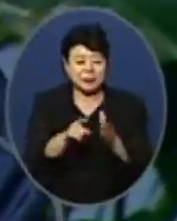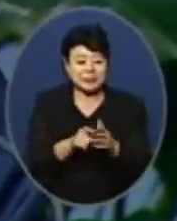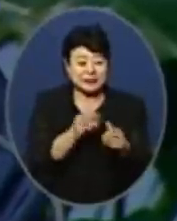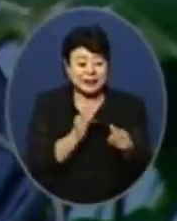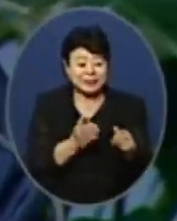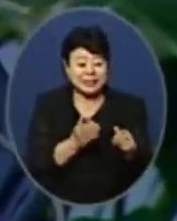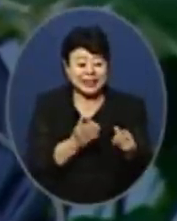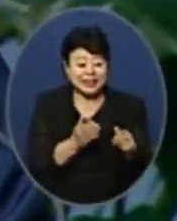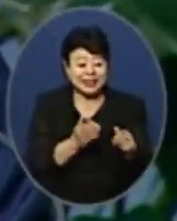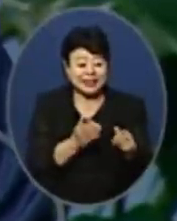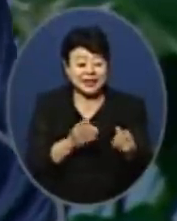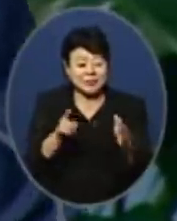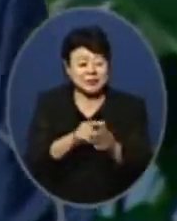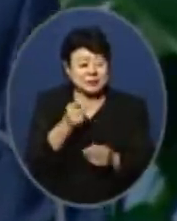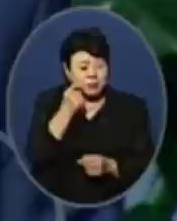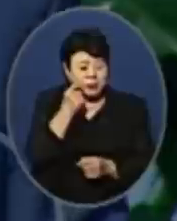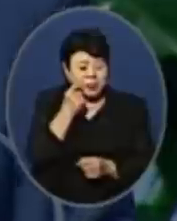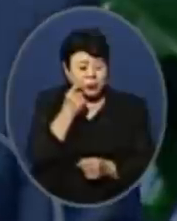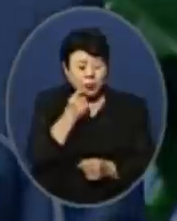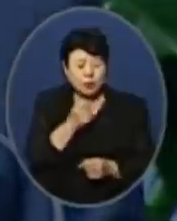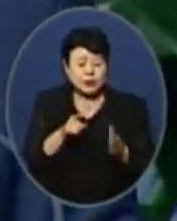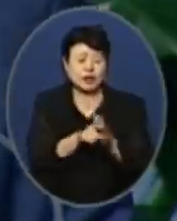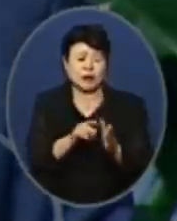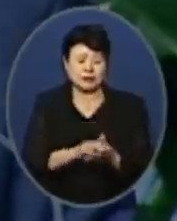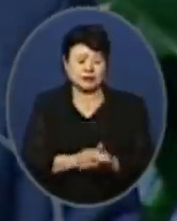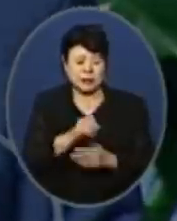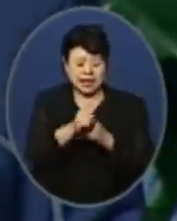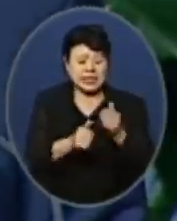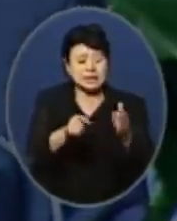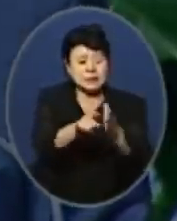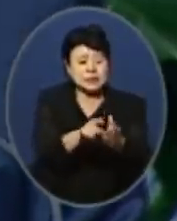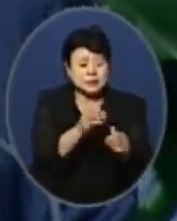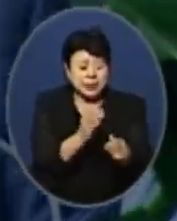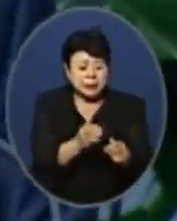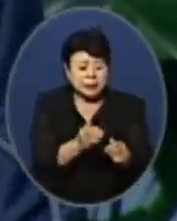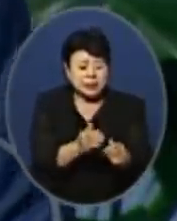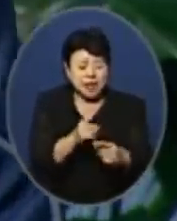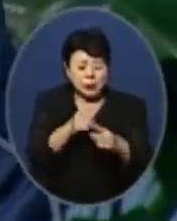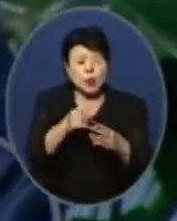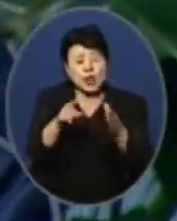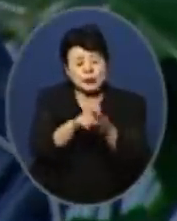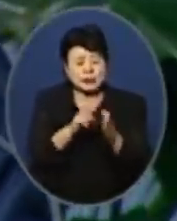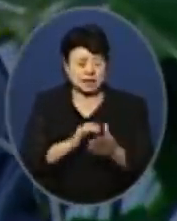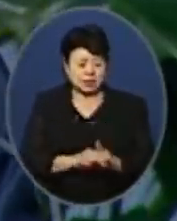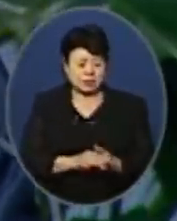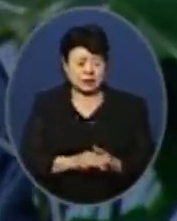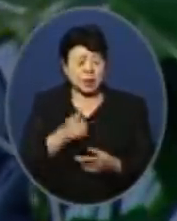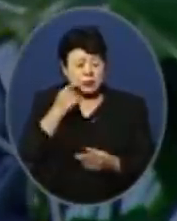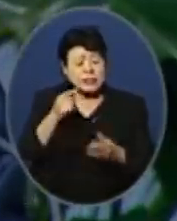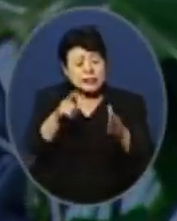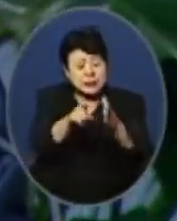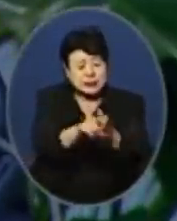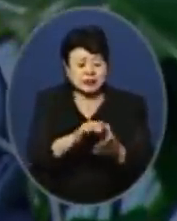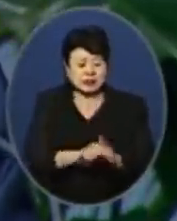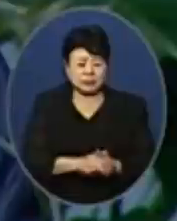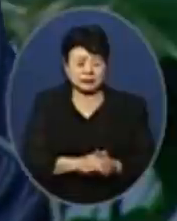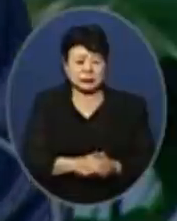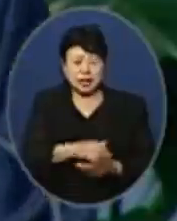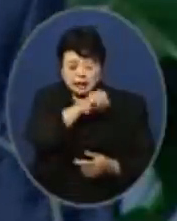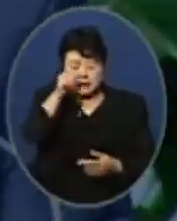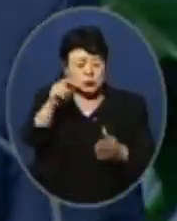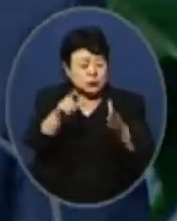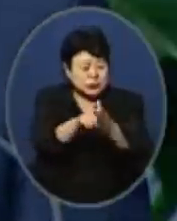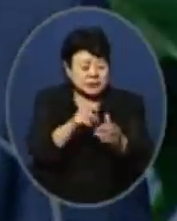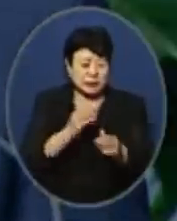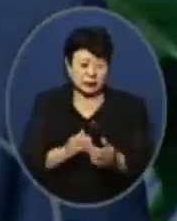믿으세요. 믿지 못할 건 믿으세요. 하나님 믿으세요. 교회 믿으세요. 목사님들 믿으세요.